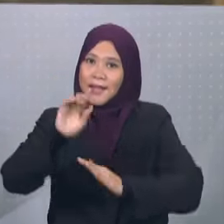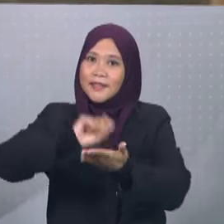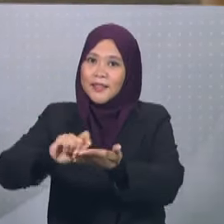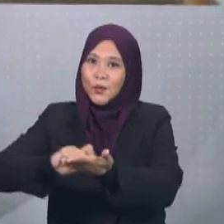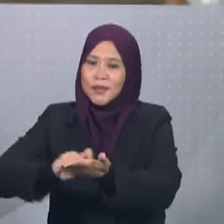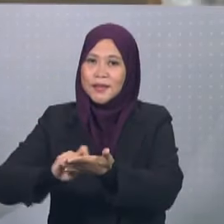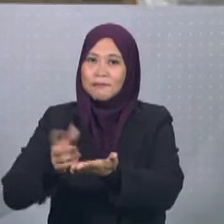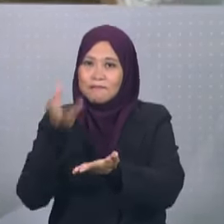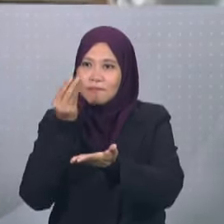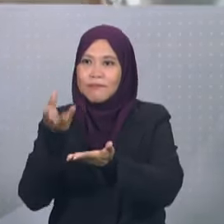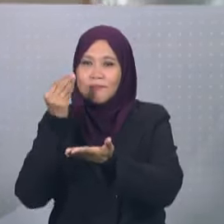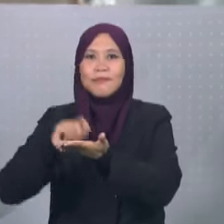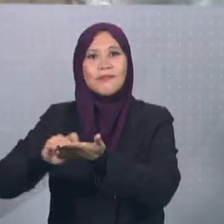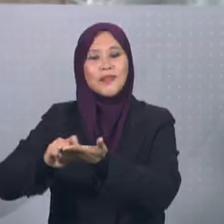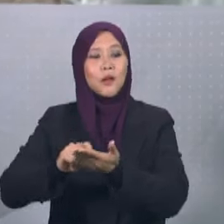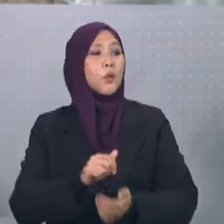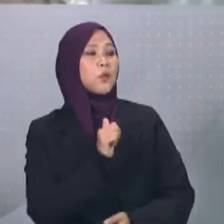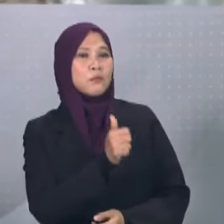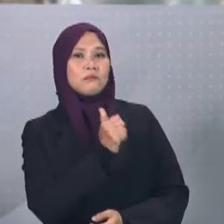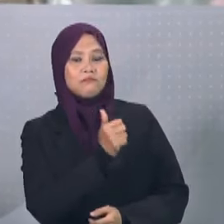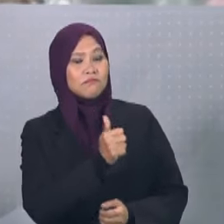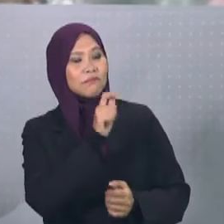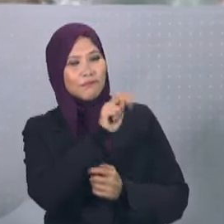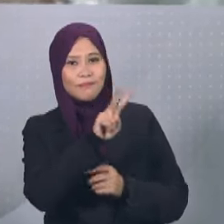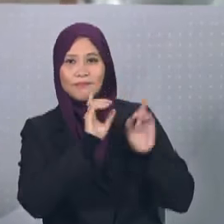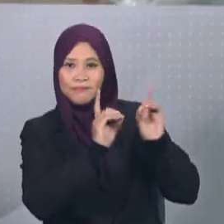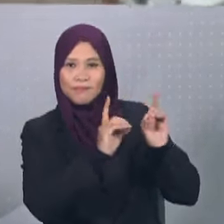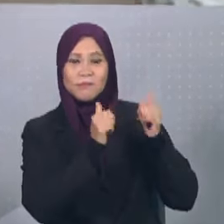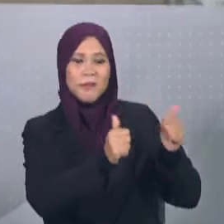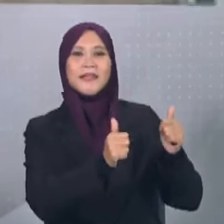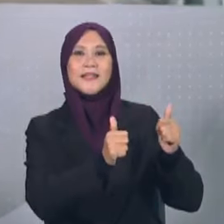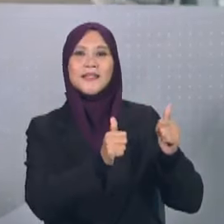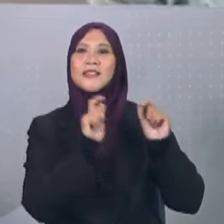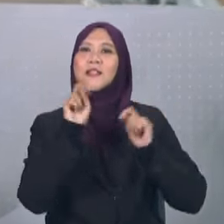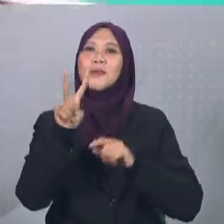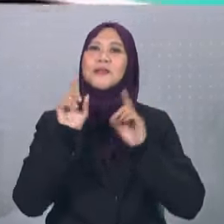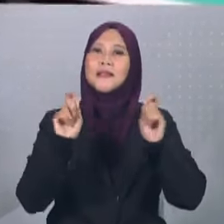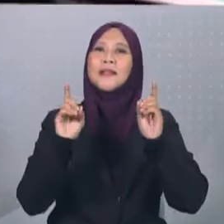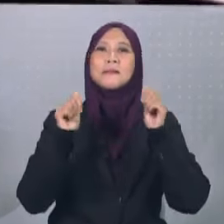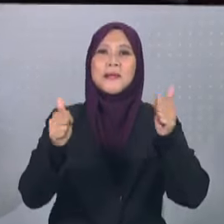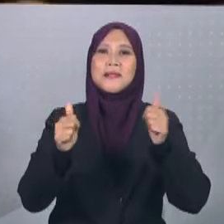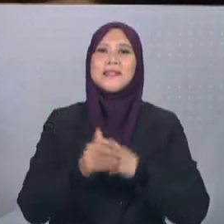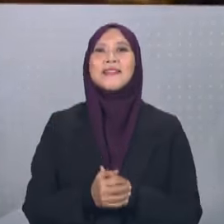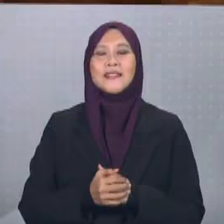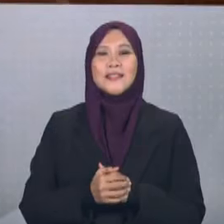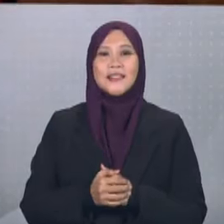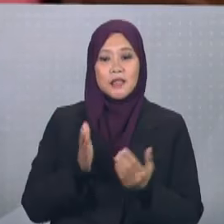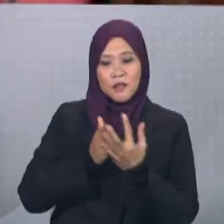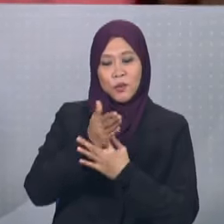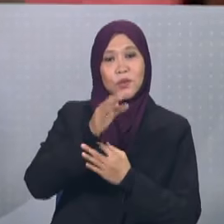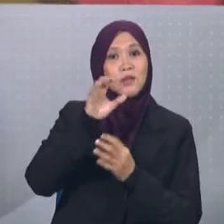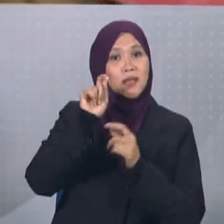menulis. Oh, best ke TV pendidikan? TV pendidikan best. menerusi saluran